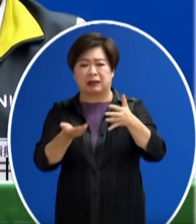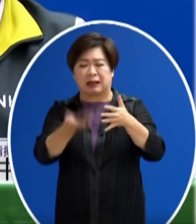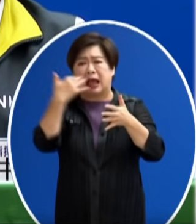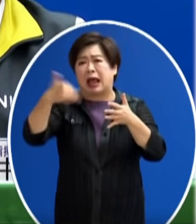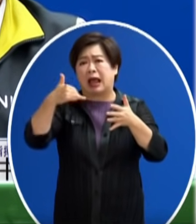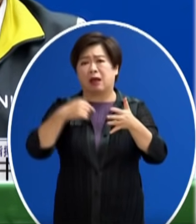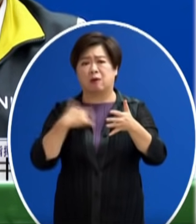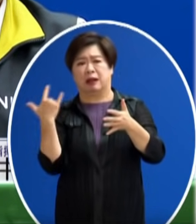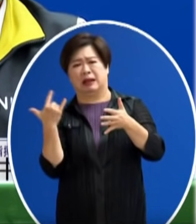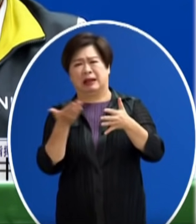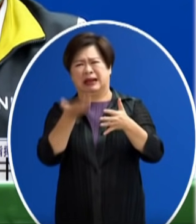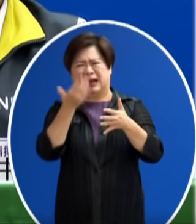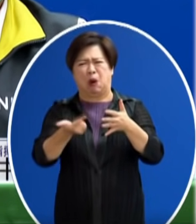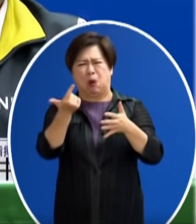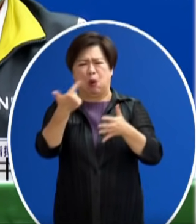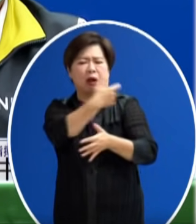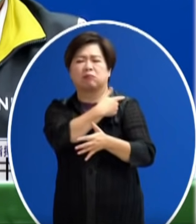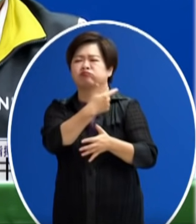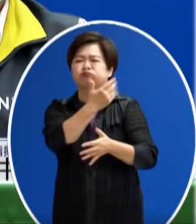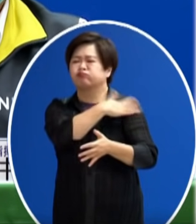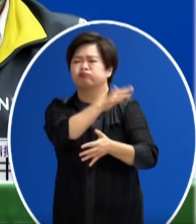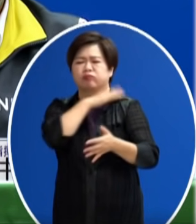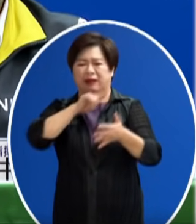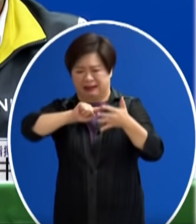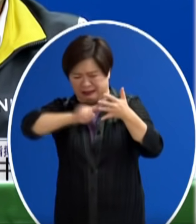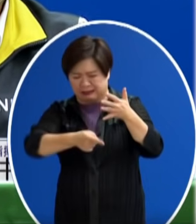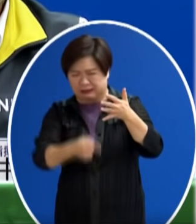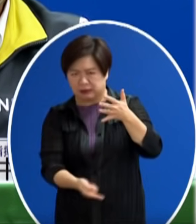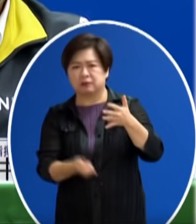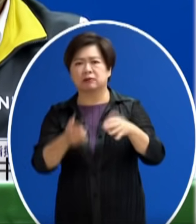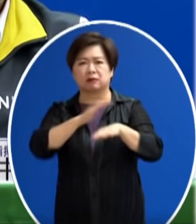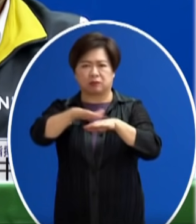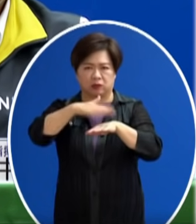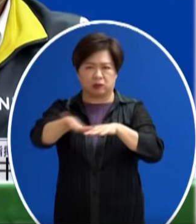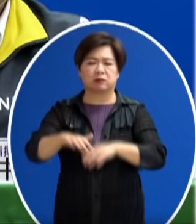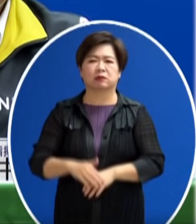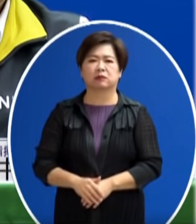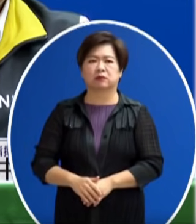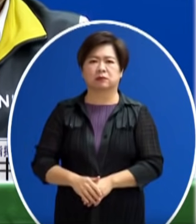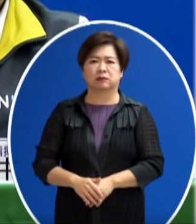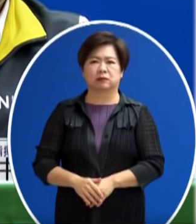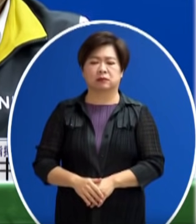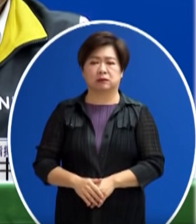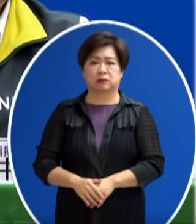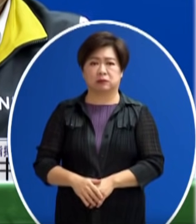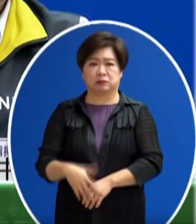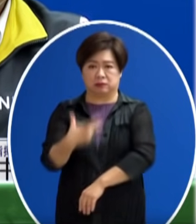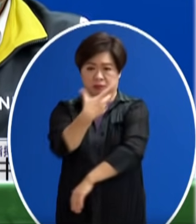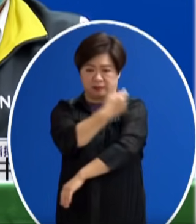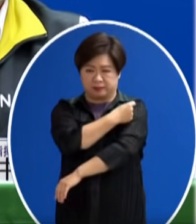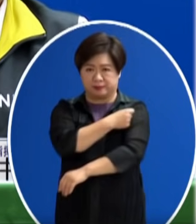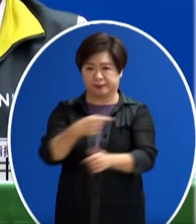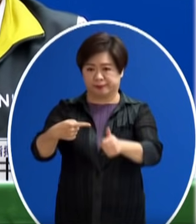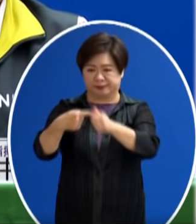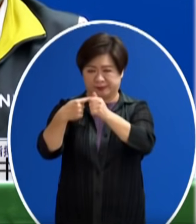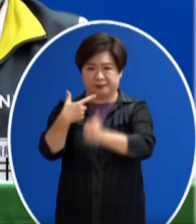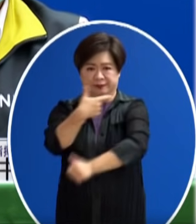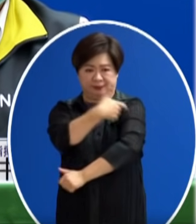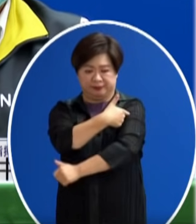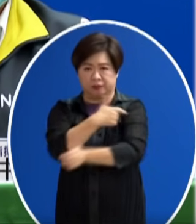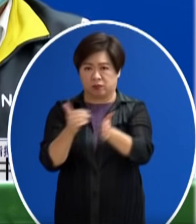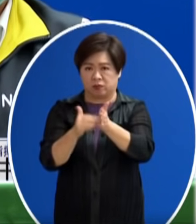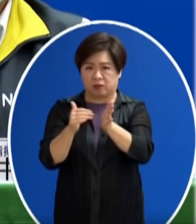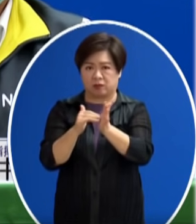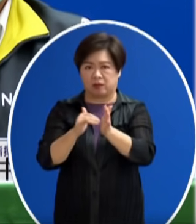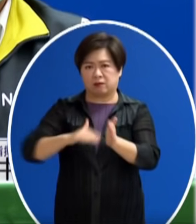哈，就会持续的滚动式的往下来开放哈，这也是应该的。及时把疫苗第一剂的覆盖率哈，及